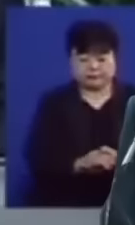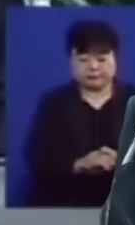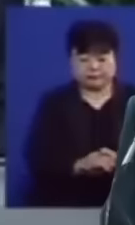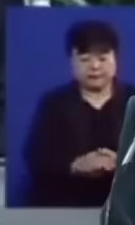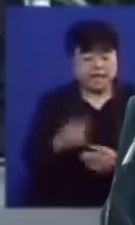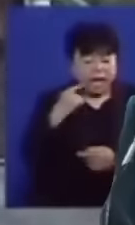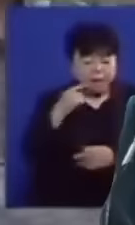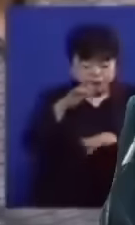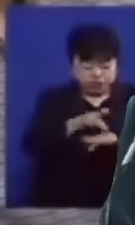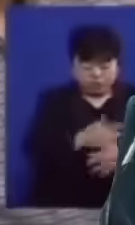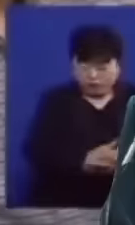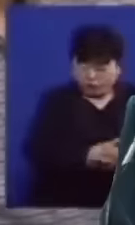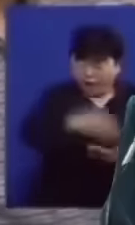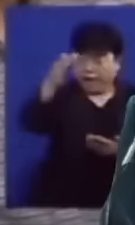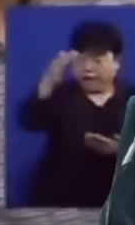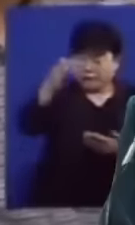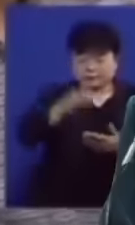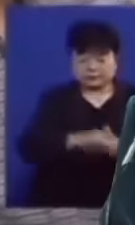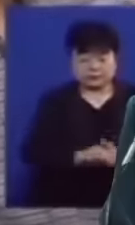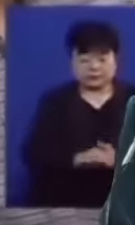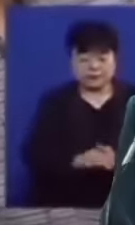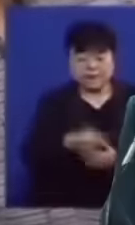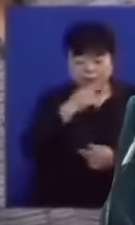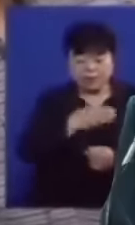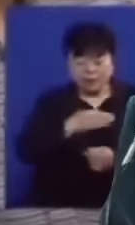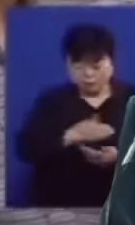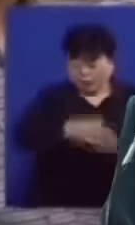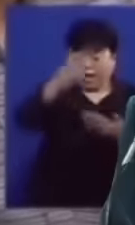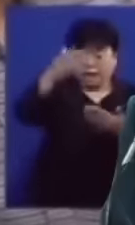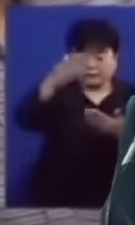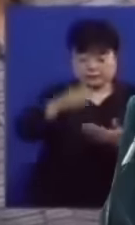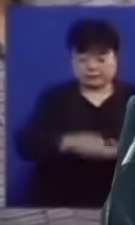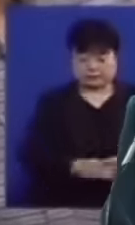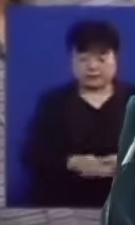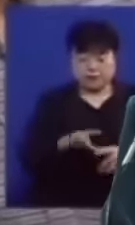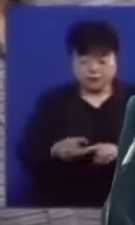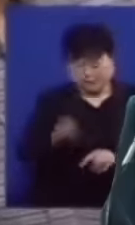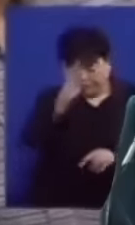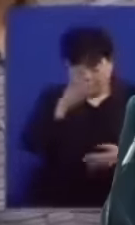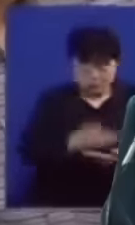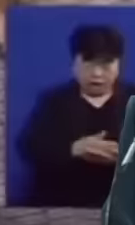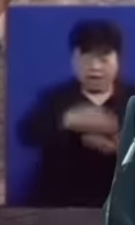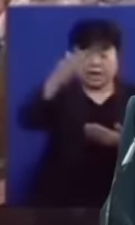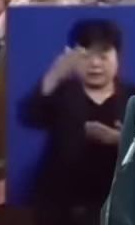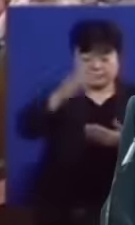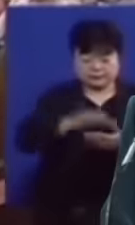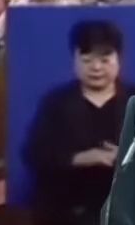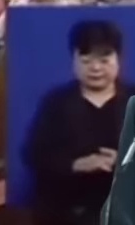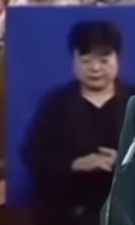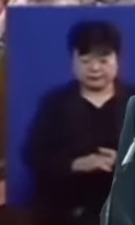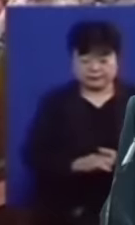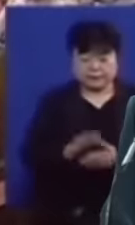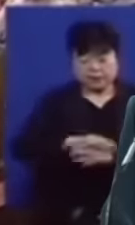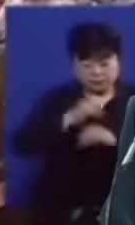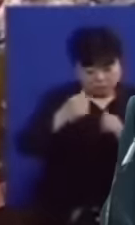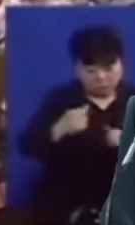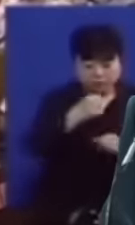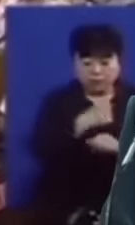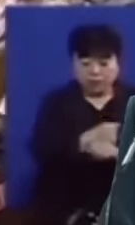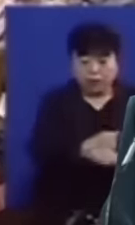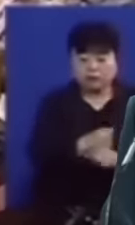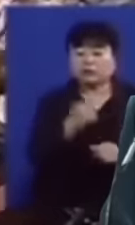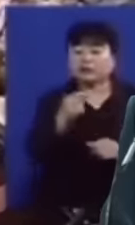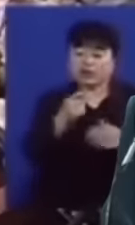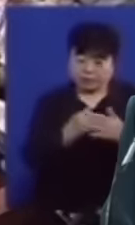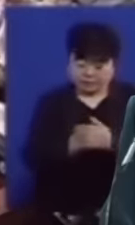너희 암의 귀신은 물러가라, 폐병은 물러가라, 관절염은 물러가라고 대항하는 것은 그